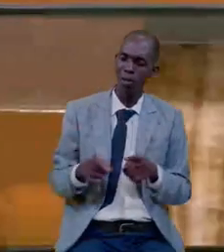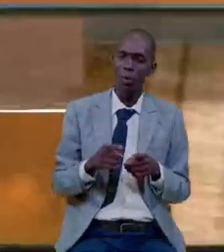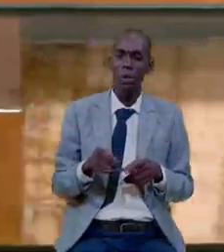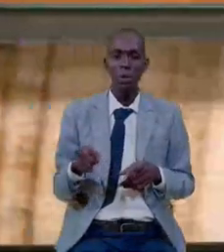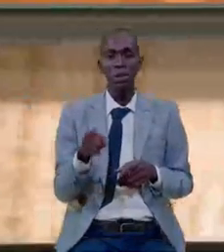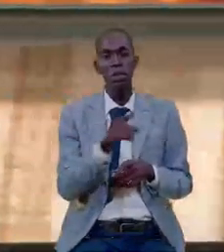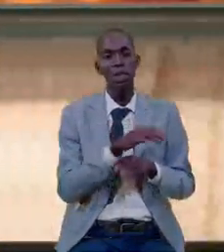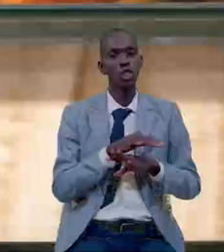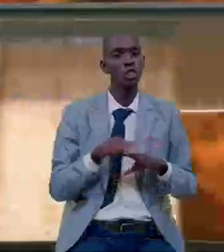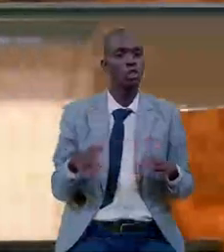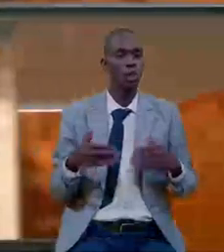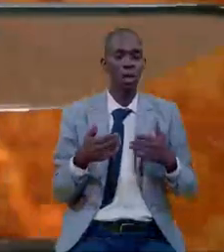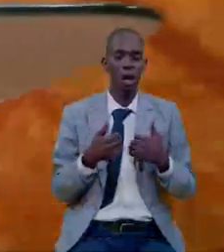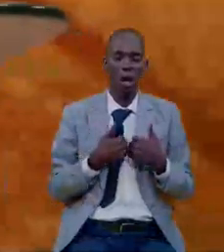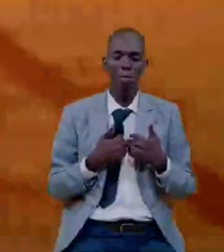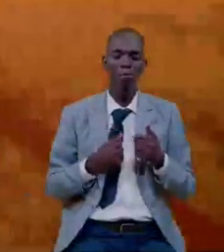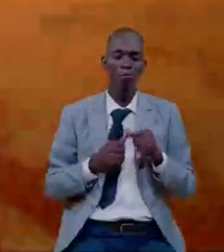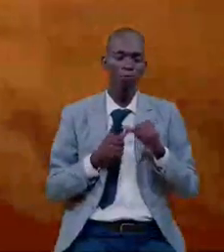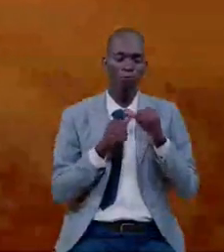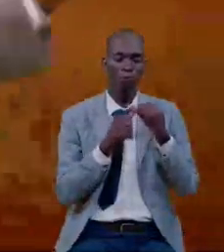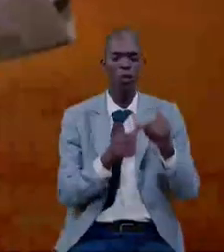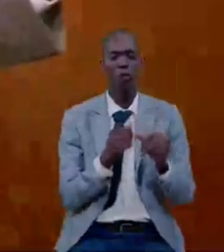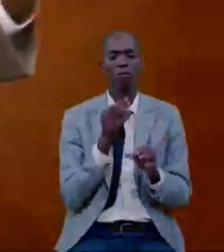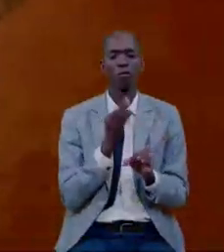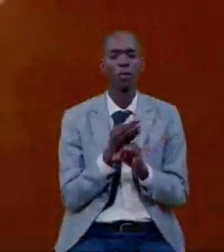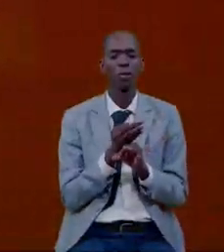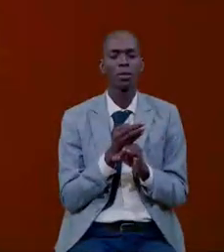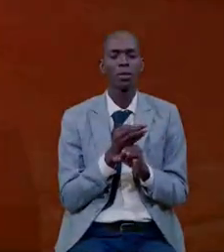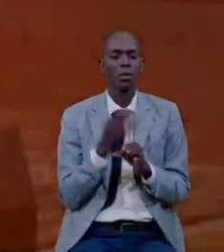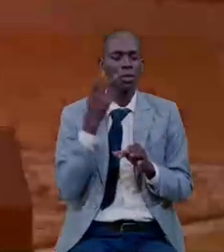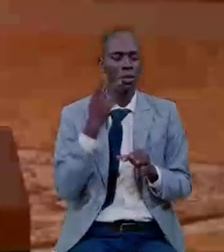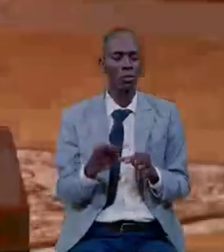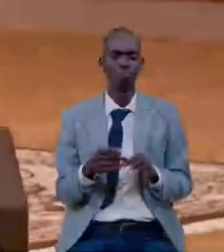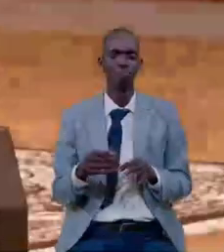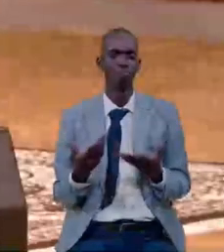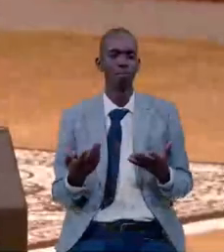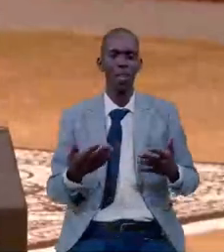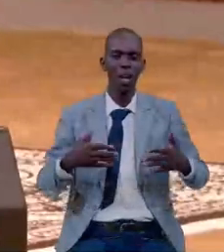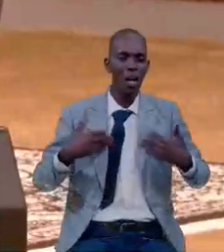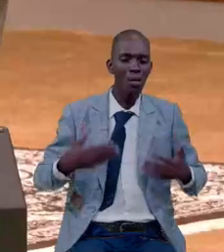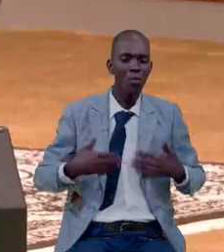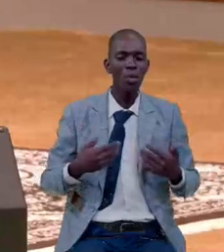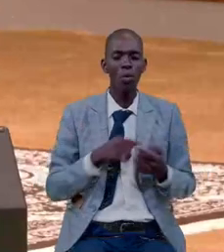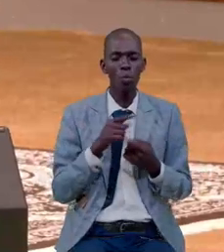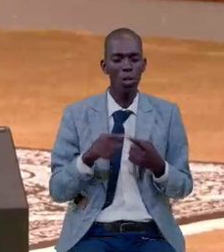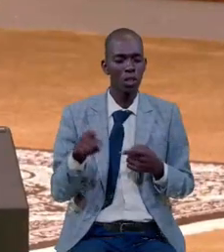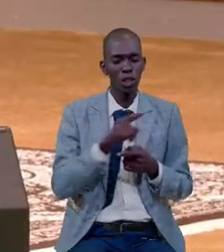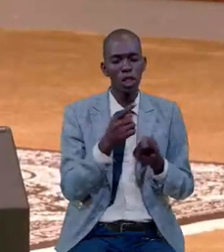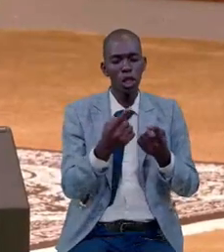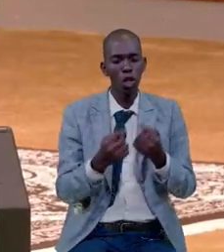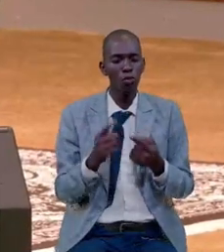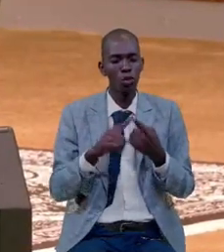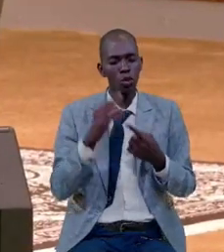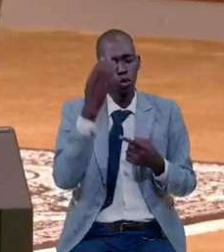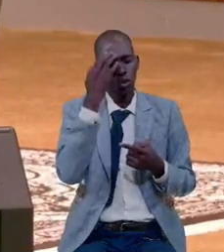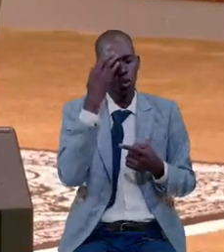Ils n'avaient pas la foi ferme. Vous les voyez, contents, joyeux, lorsqu'ils viennent connaître le Seigneur,